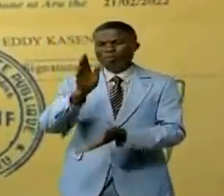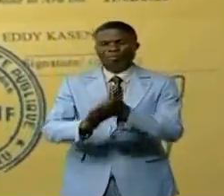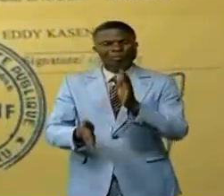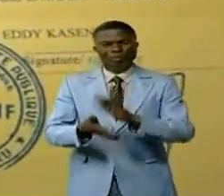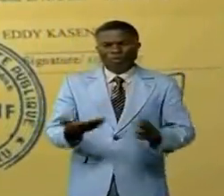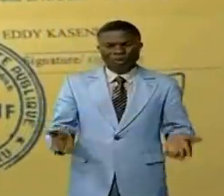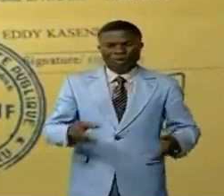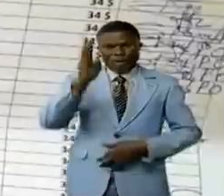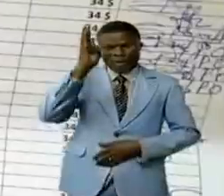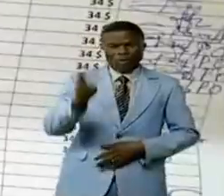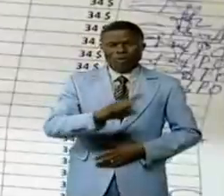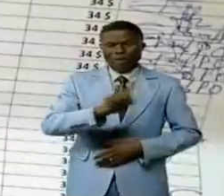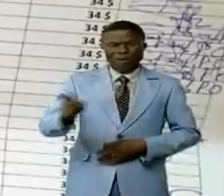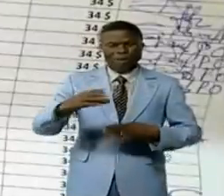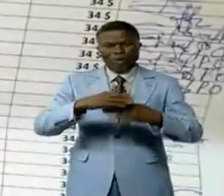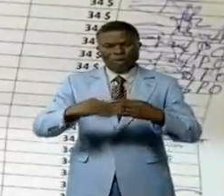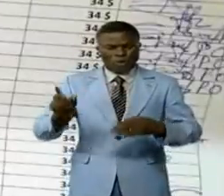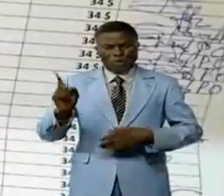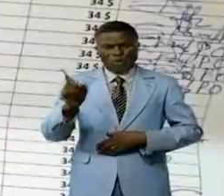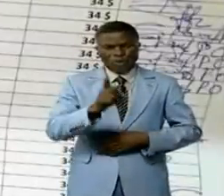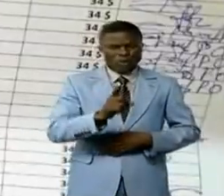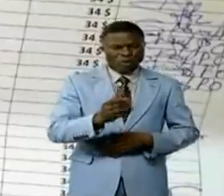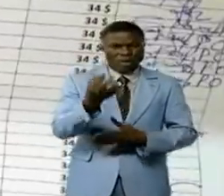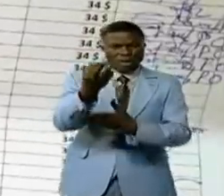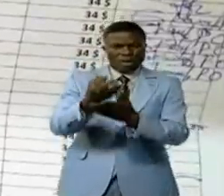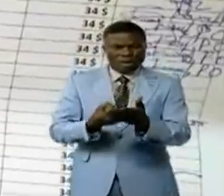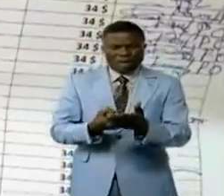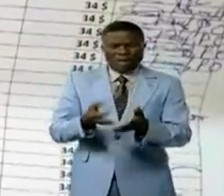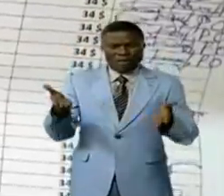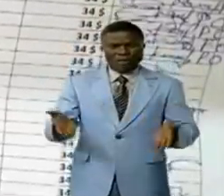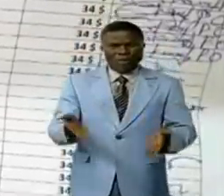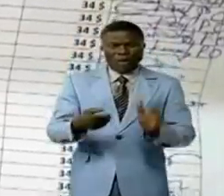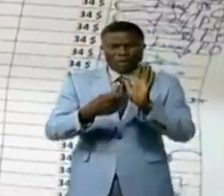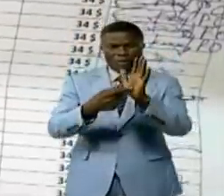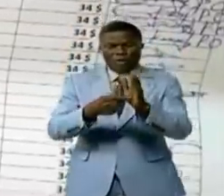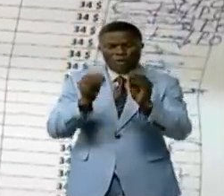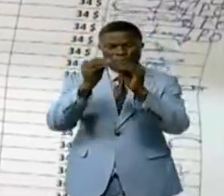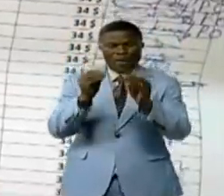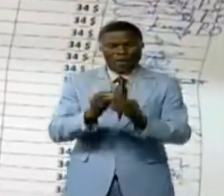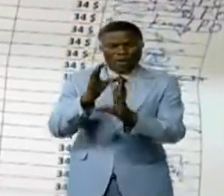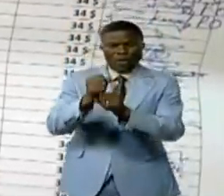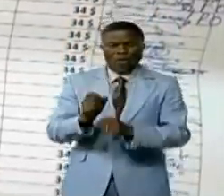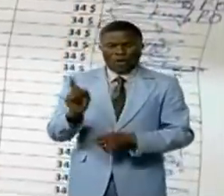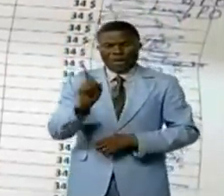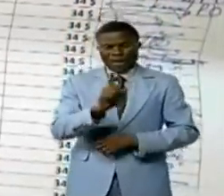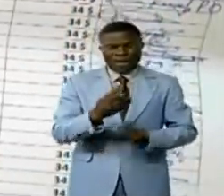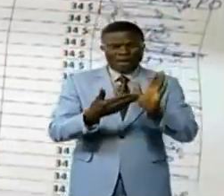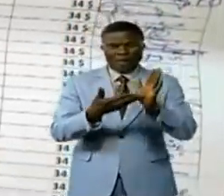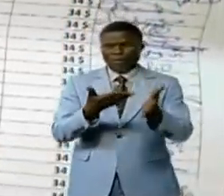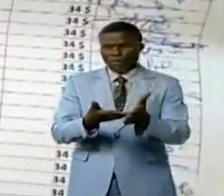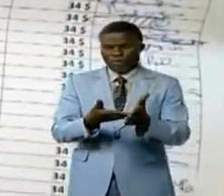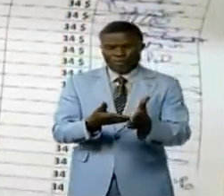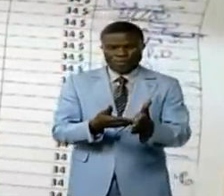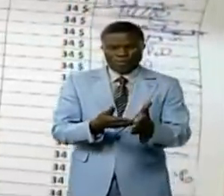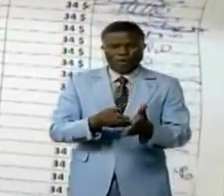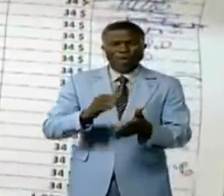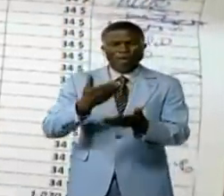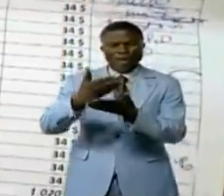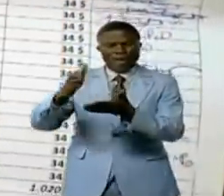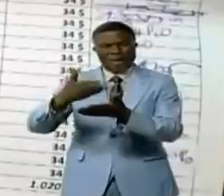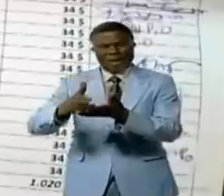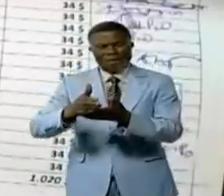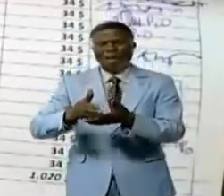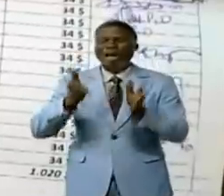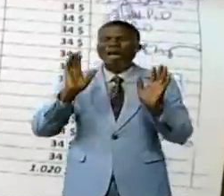estimée à 300 000 dollars pour tous. Les fiches ici présentes indiquent le montant perçu par chacun des agents de terrain. La clé de répartition est très